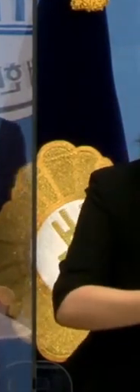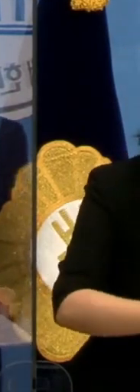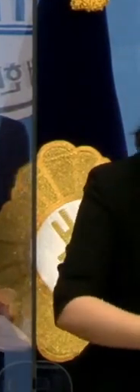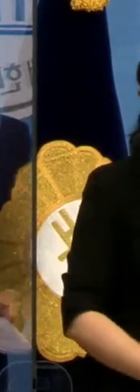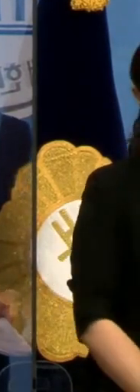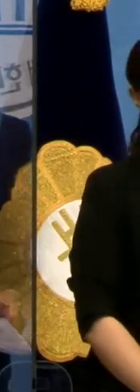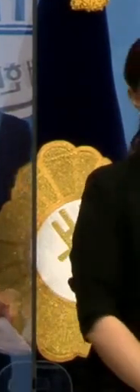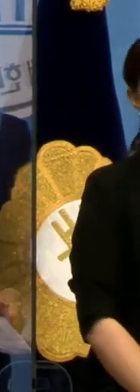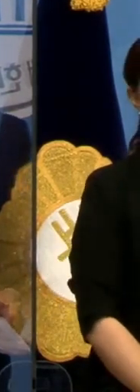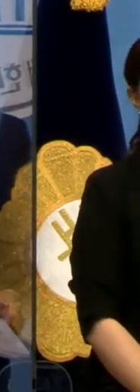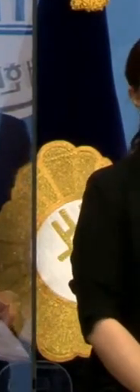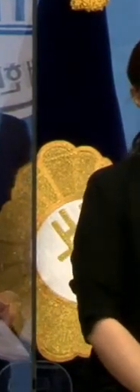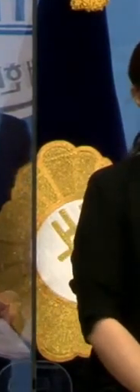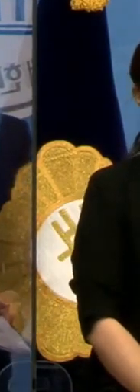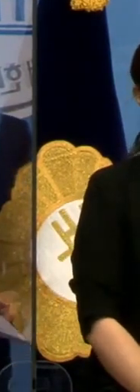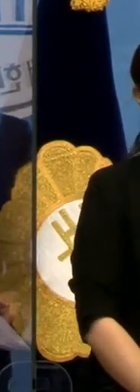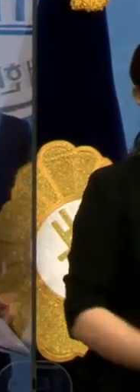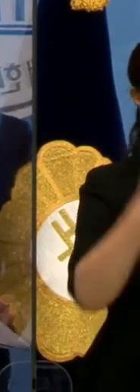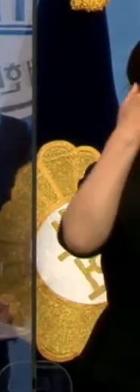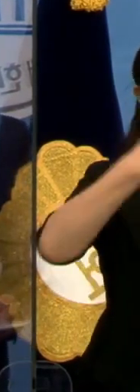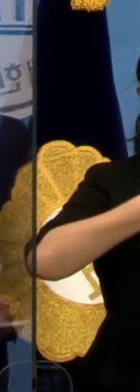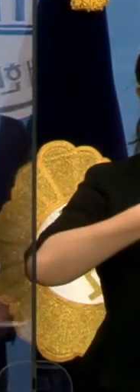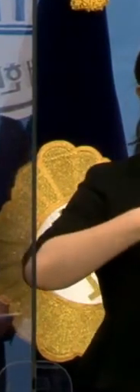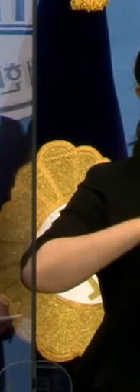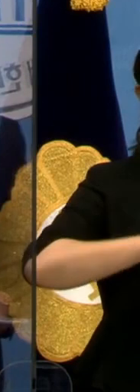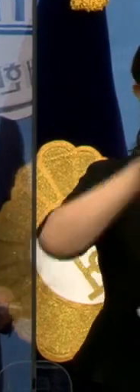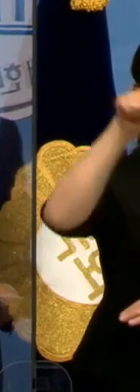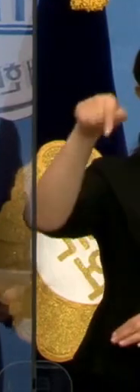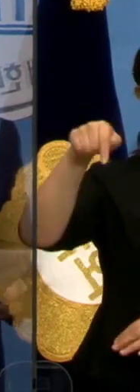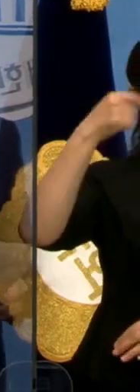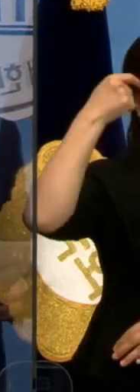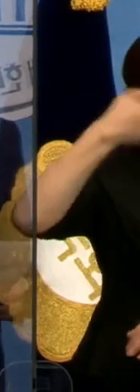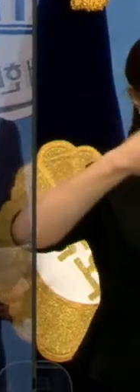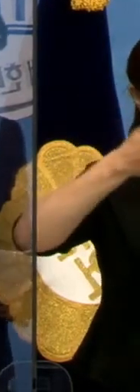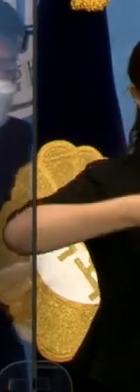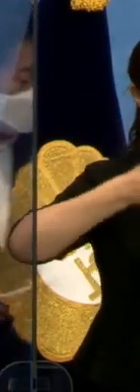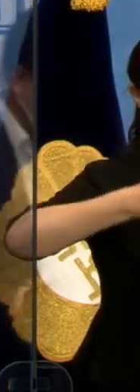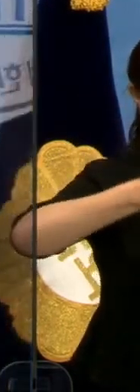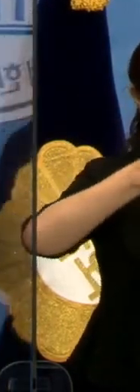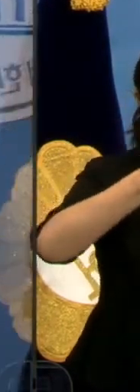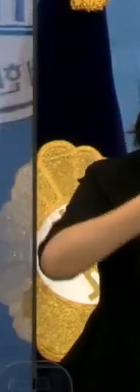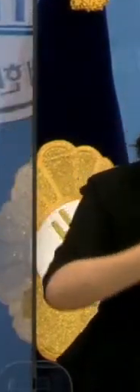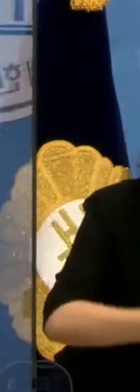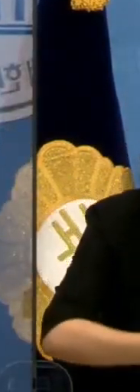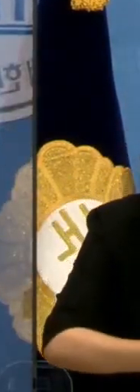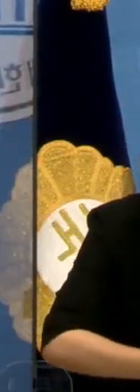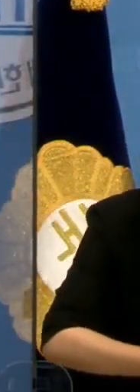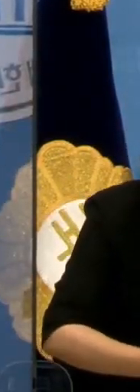네, 질문은 밖에서 받도록 하겠습니다. 감사합니다. 네.